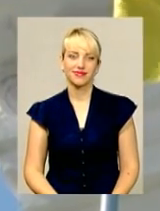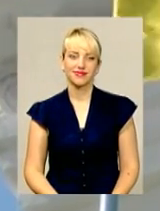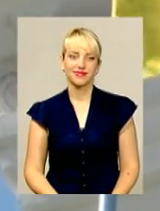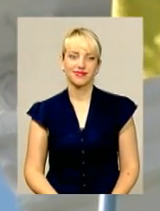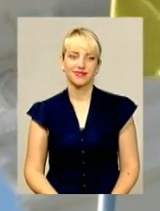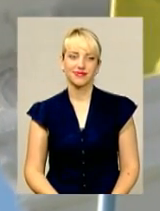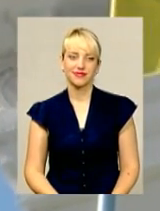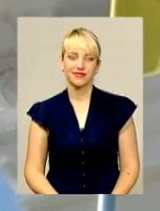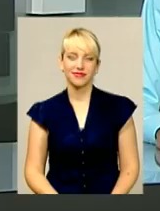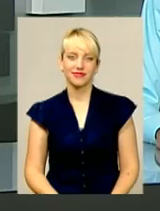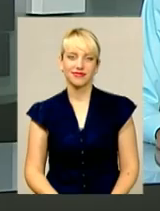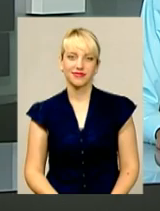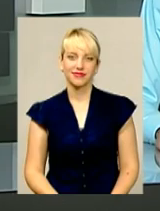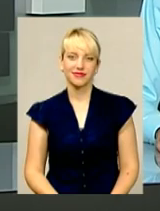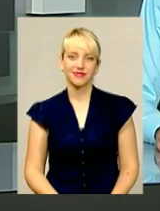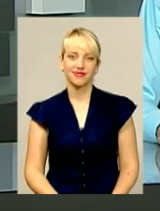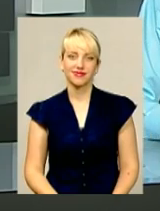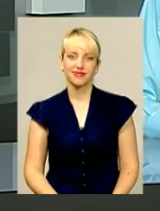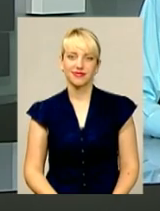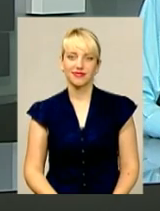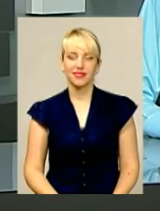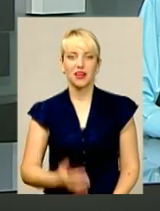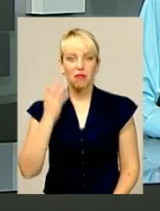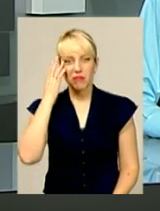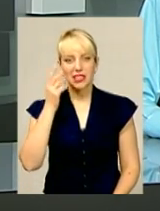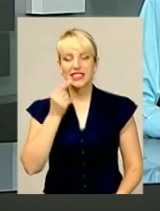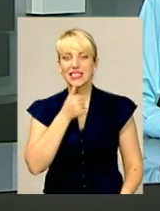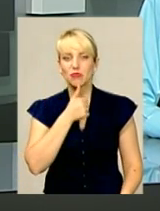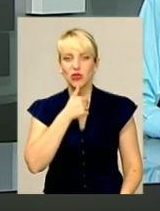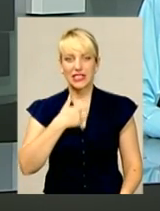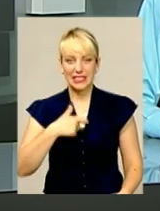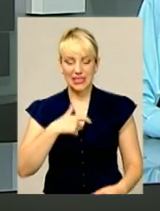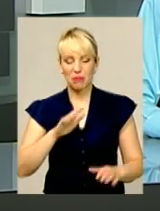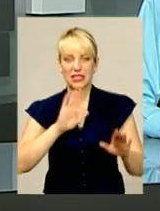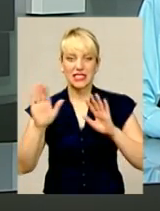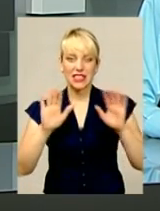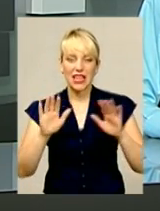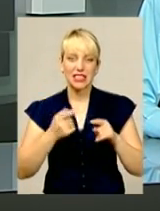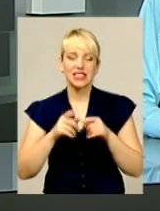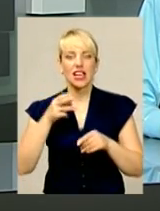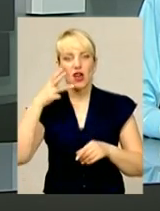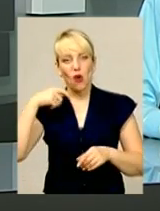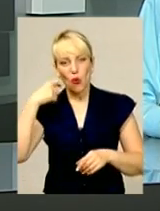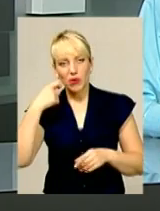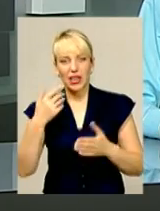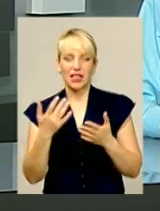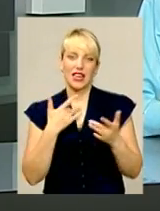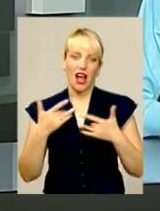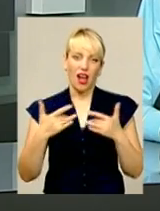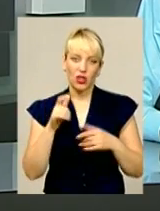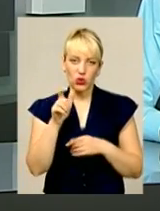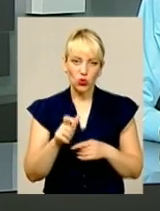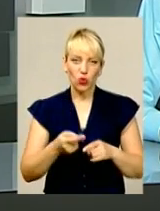інформаційного випуску. Мирієте спробувати себе в ролі сценариста, режисера, оператора чи навіть актора? Наша